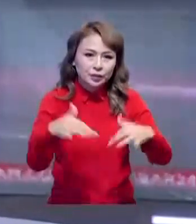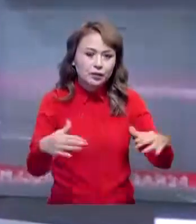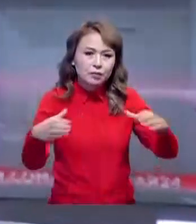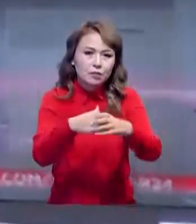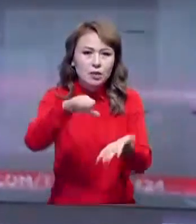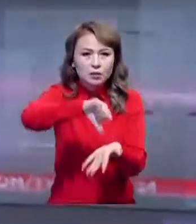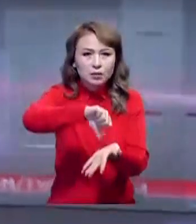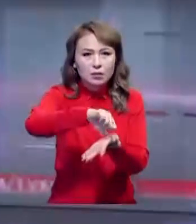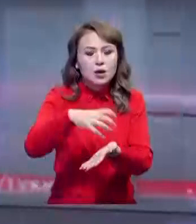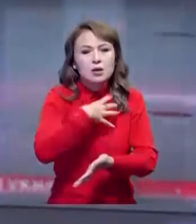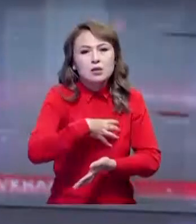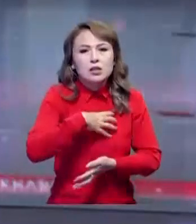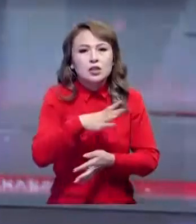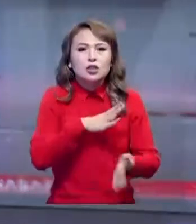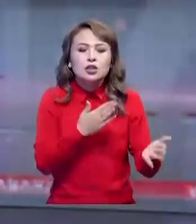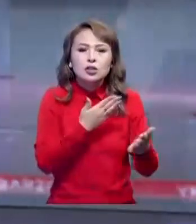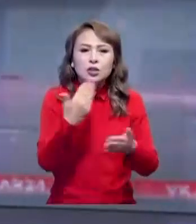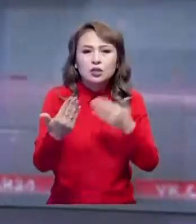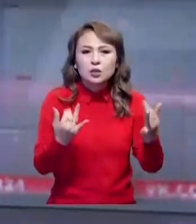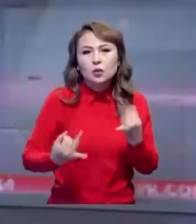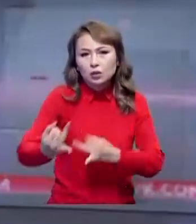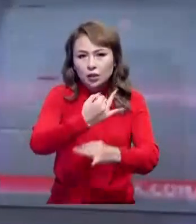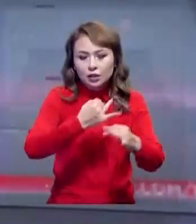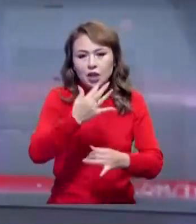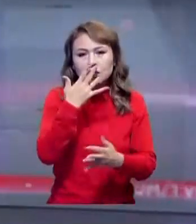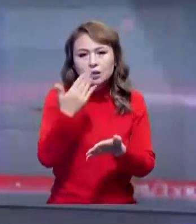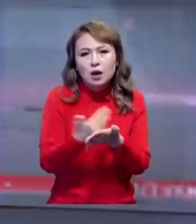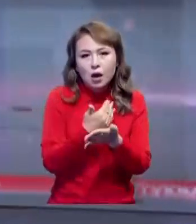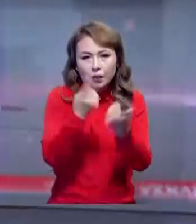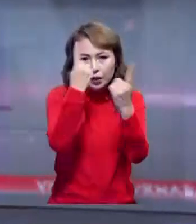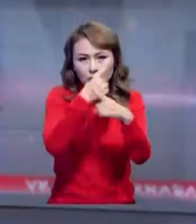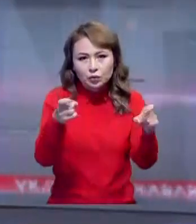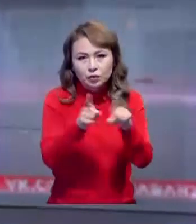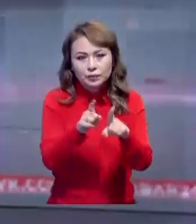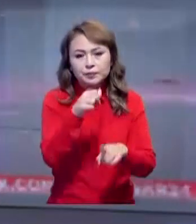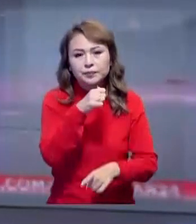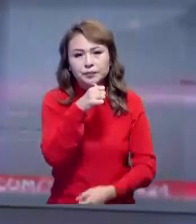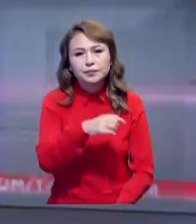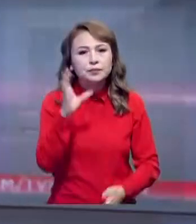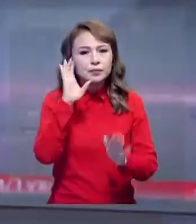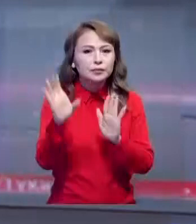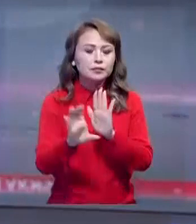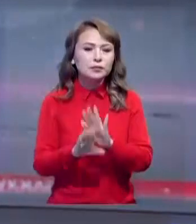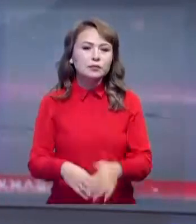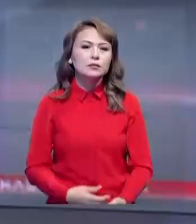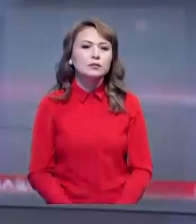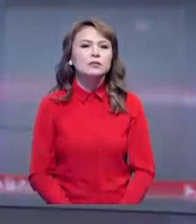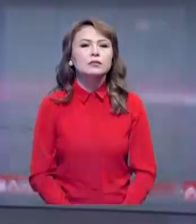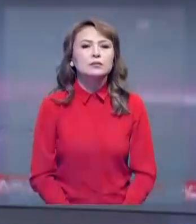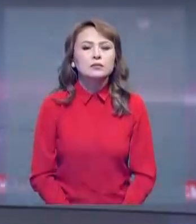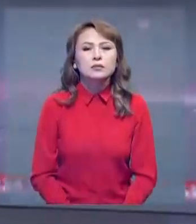сарапшылар қауымы биылғы басқосудың маңыздылығына жан-жақты тоқталған. Шетелдік ақпараттарға шолу жасаған тілшімізді